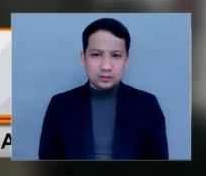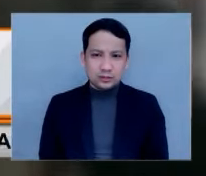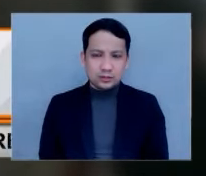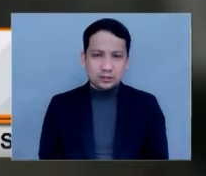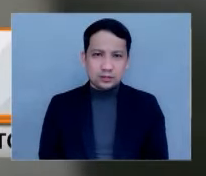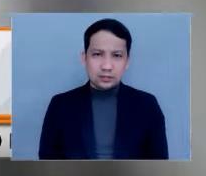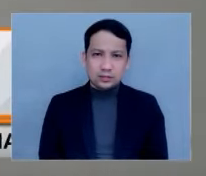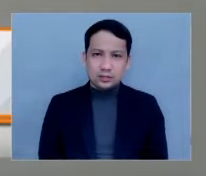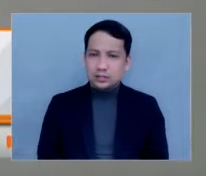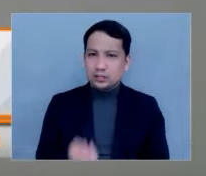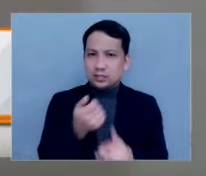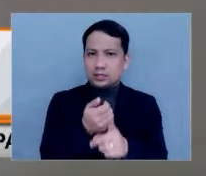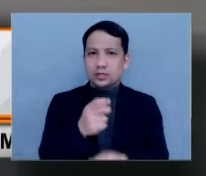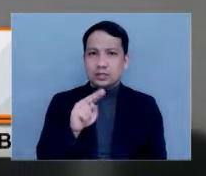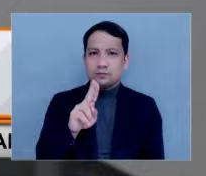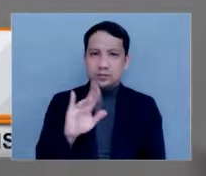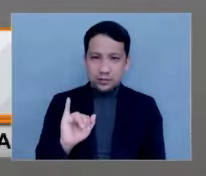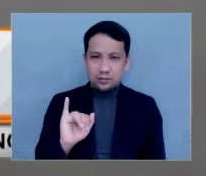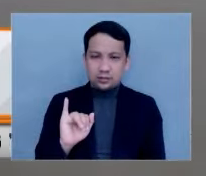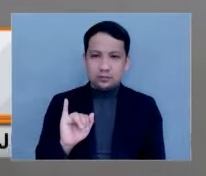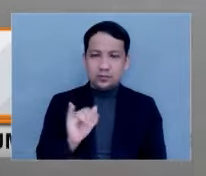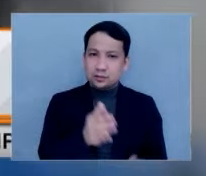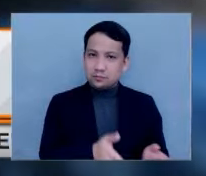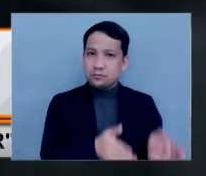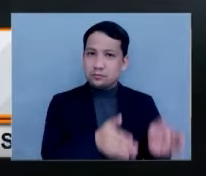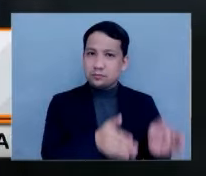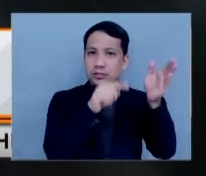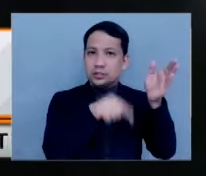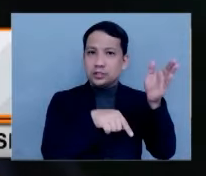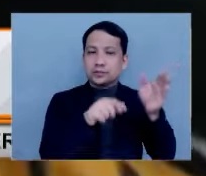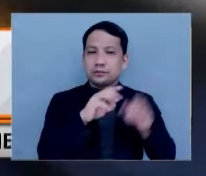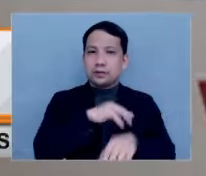Sinalaki ng mga NBI agent ang building na yan sa Makati City.